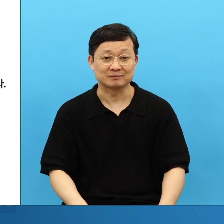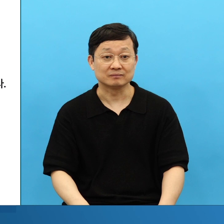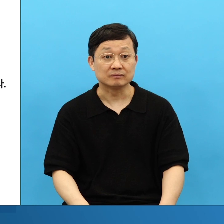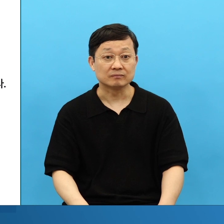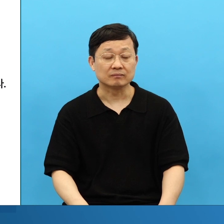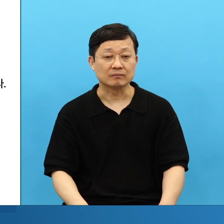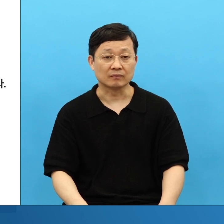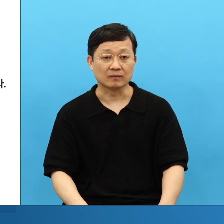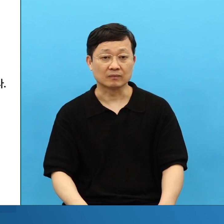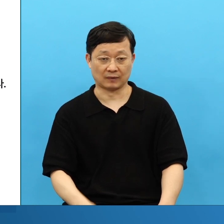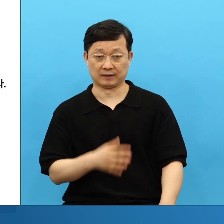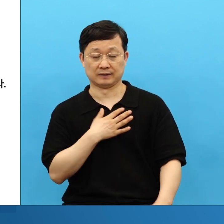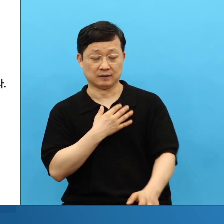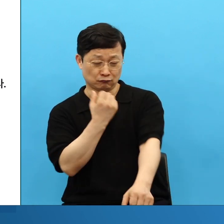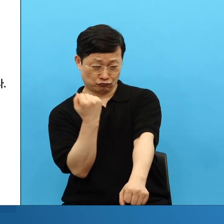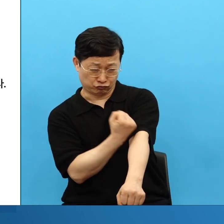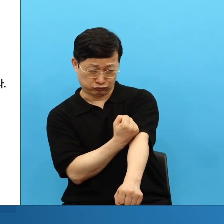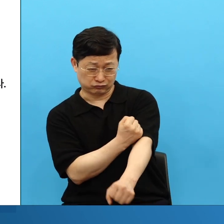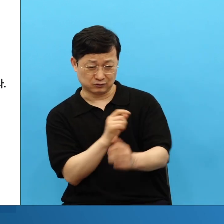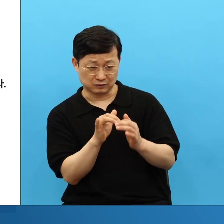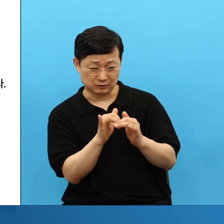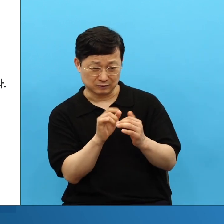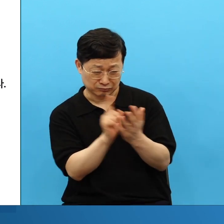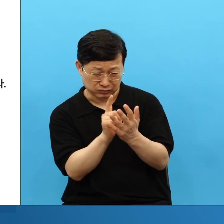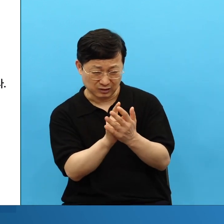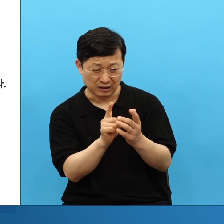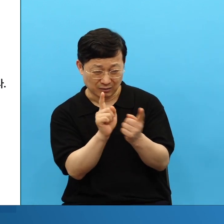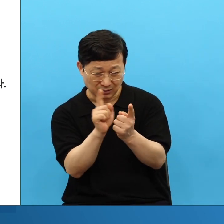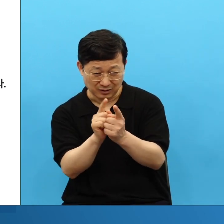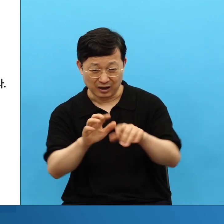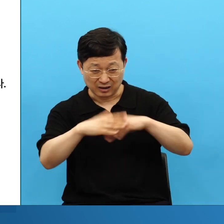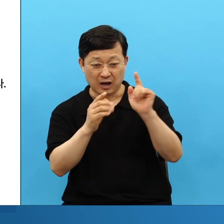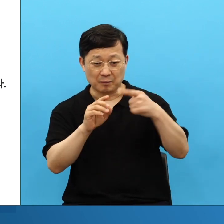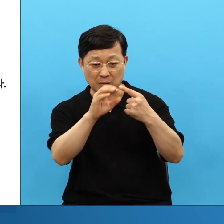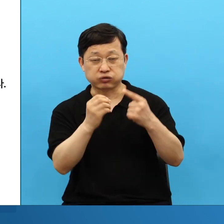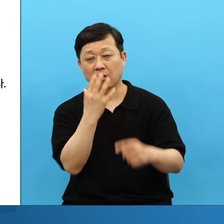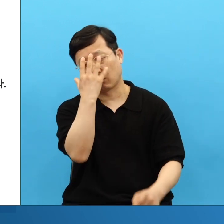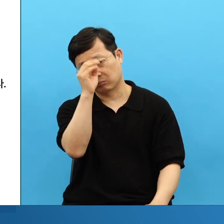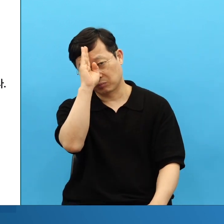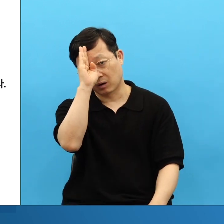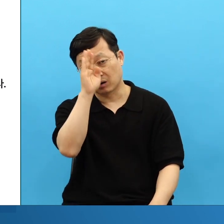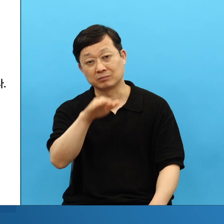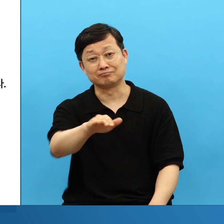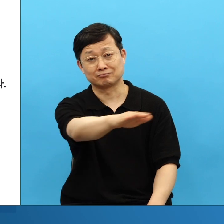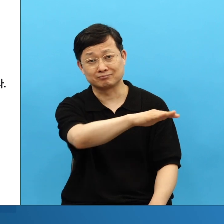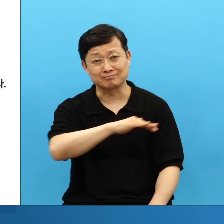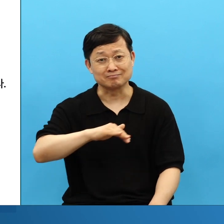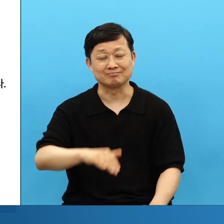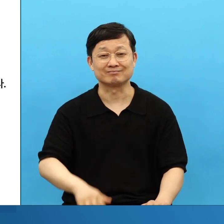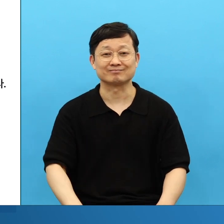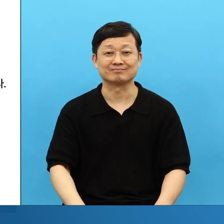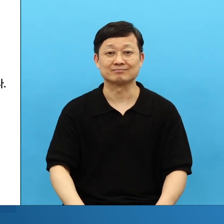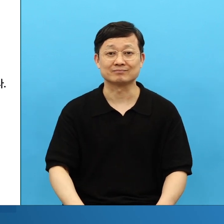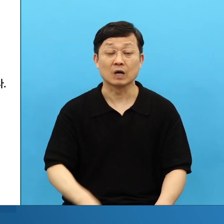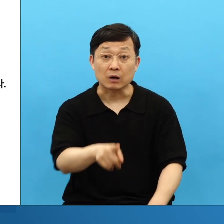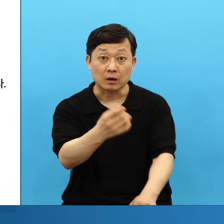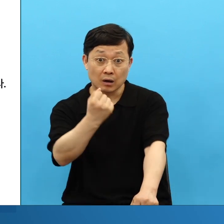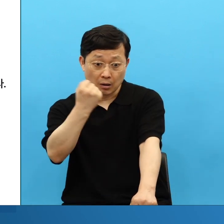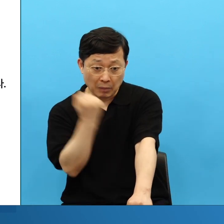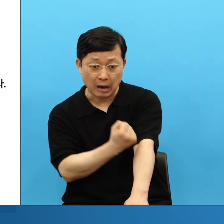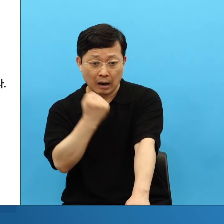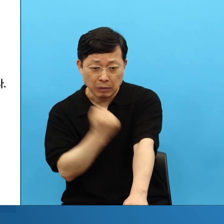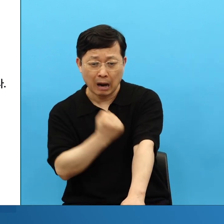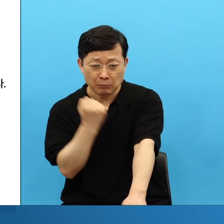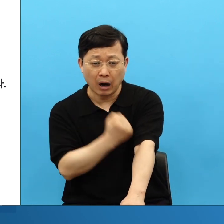제가 만난 중독자들은 거의 100% 우울증 가지고 있습니다. 다 그렇습니다. 이미 마약을 해서